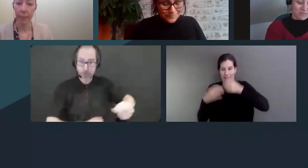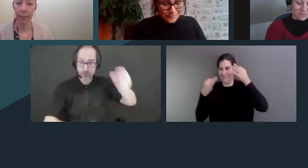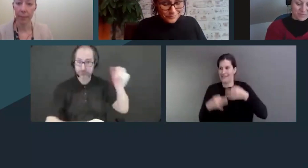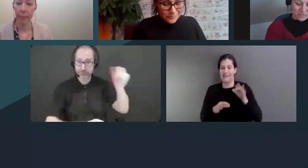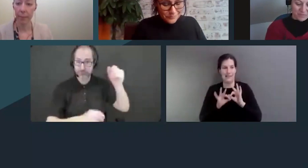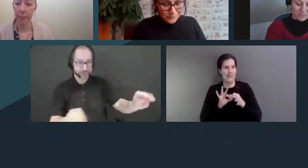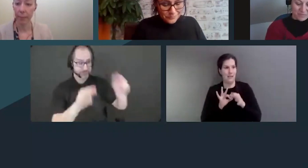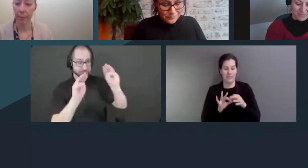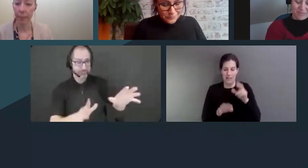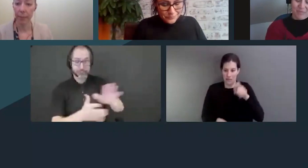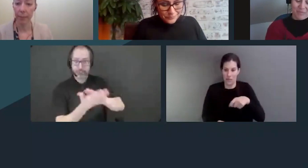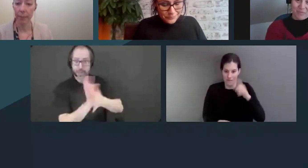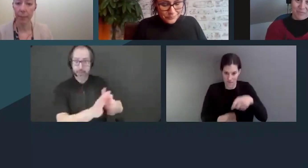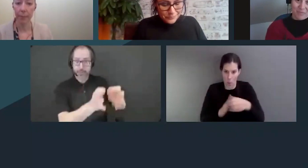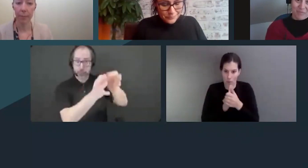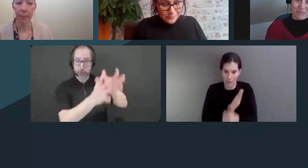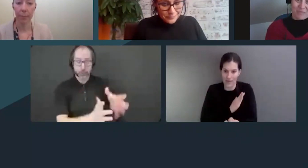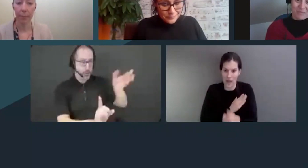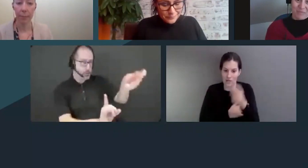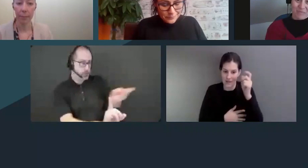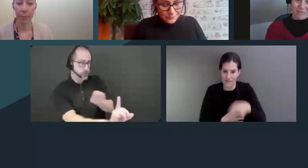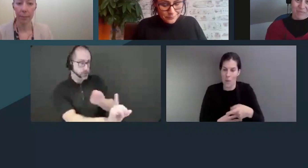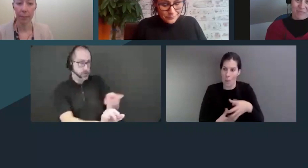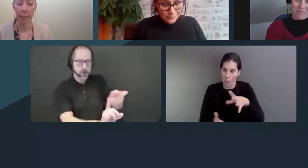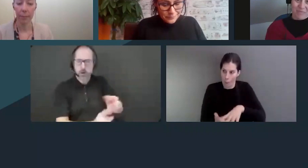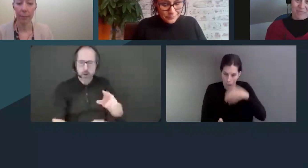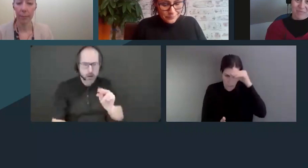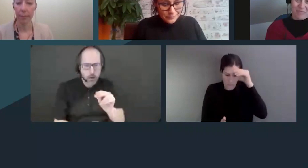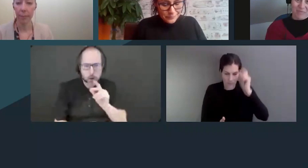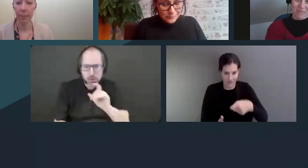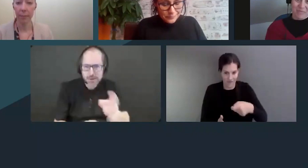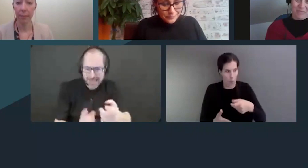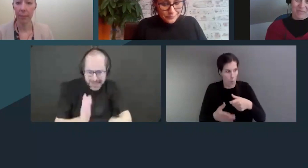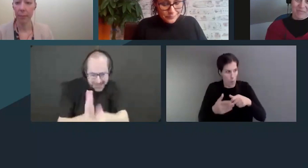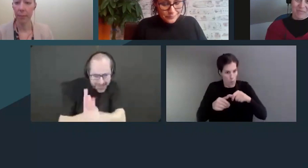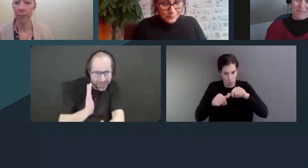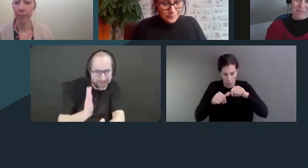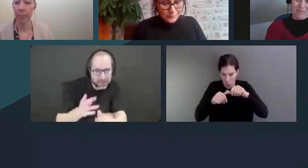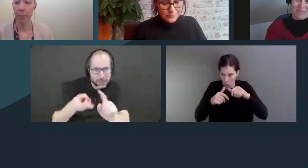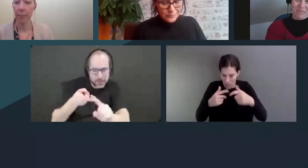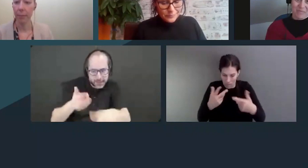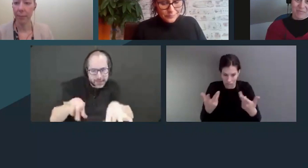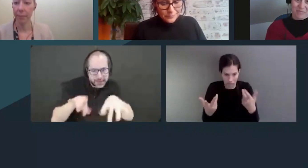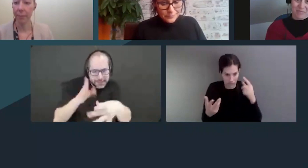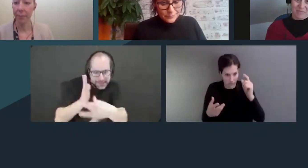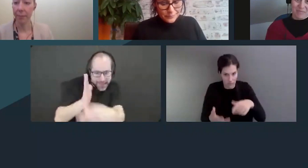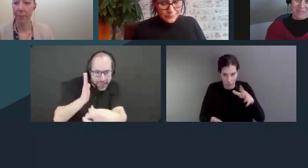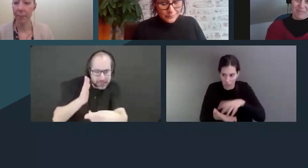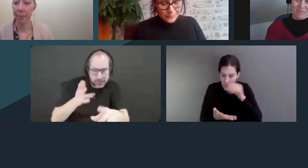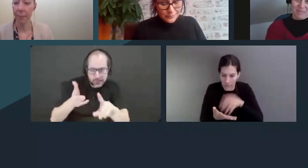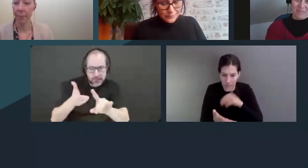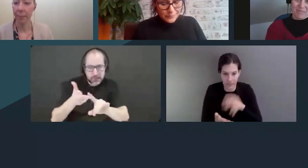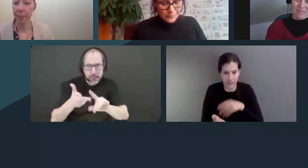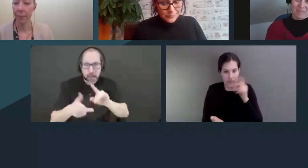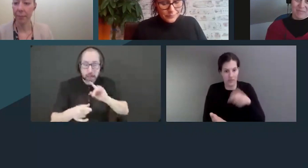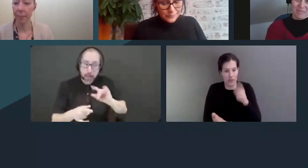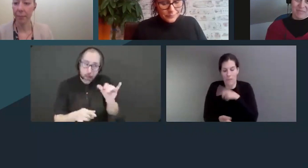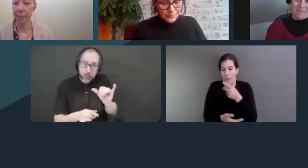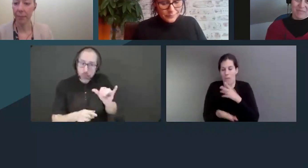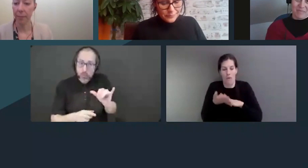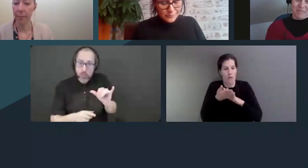un don, un talent, des compétences. Et ça ne va pas pour tout le monde. Ça ne convient pas à tout le